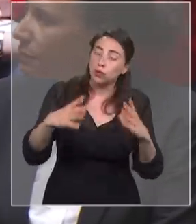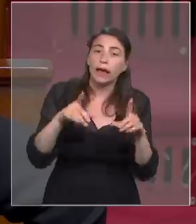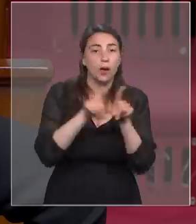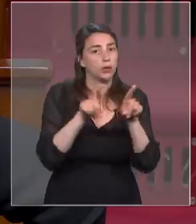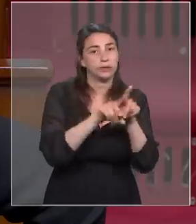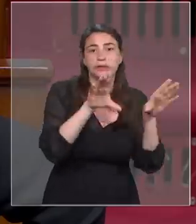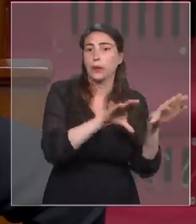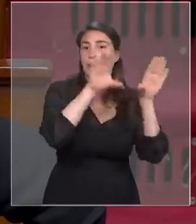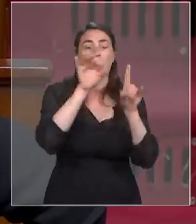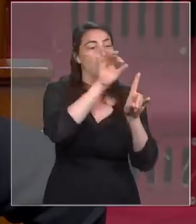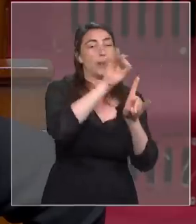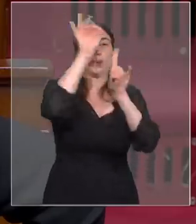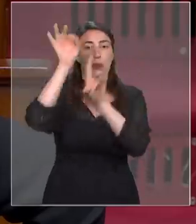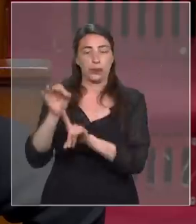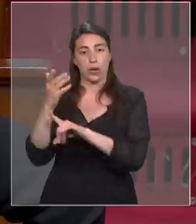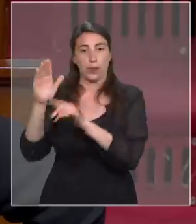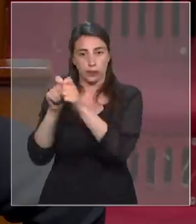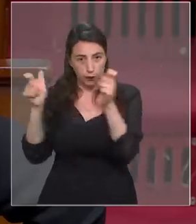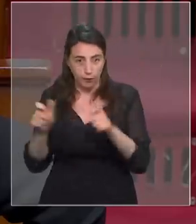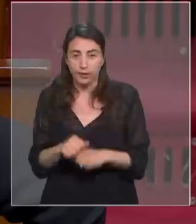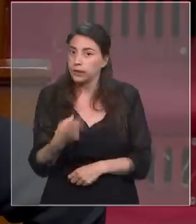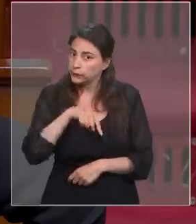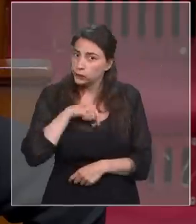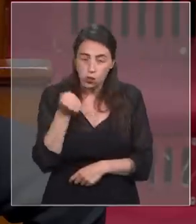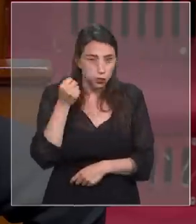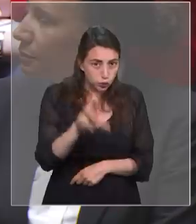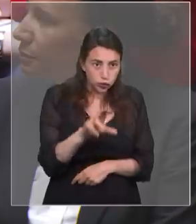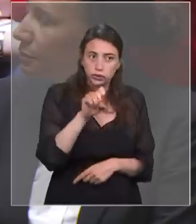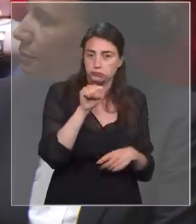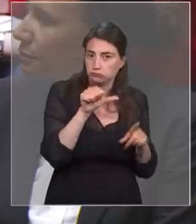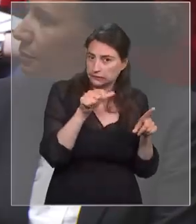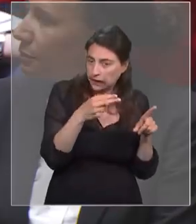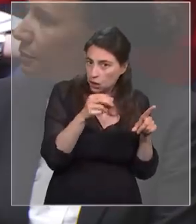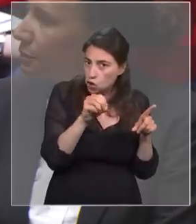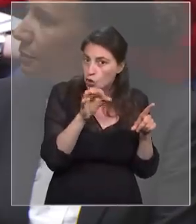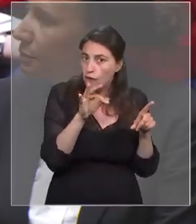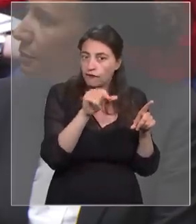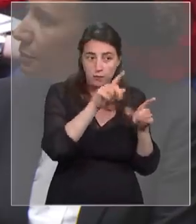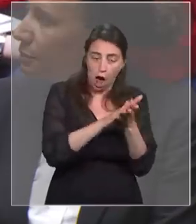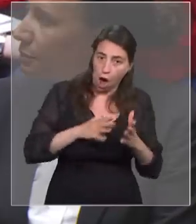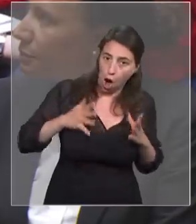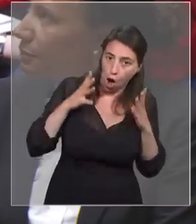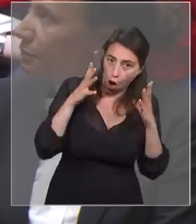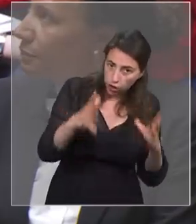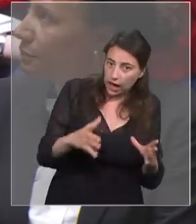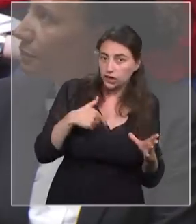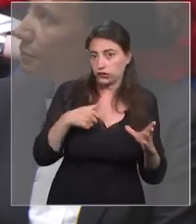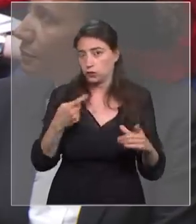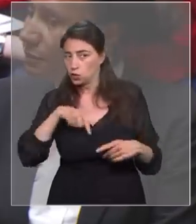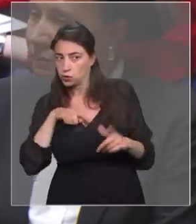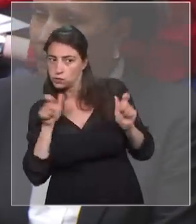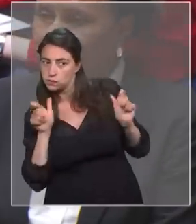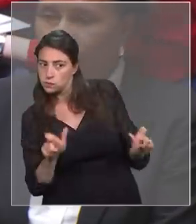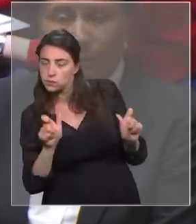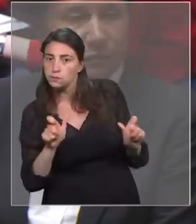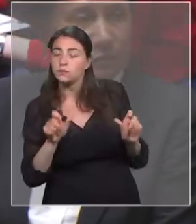emploi et de l'insertion, nous assurons que Sanofi remplit les engagements auxquels ils se sont faits. Et enfin, merci, monsieur avec ministre. Mon collègue de la Santé, nous